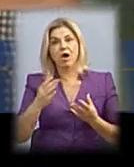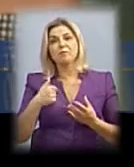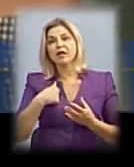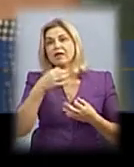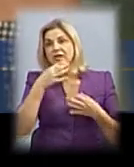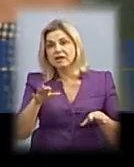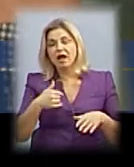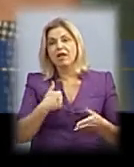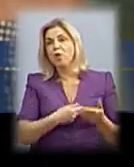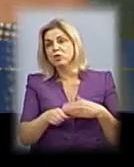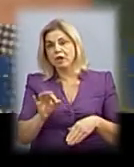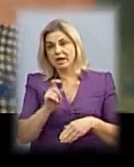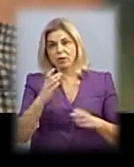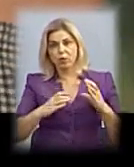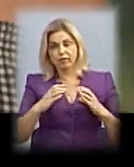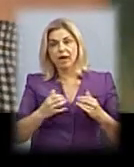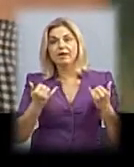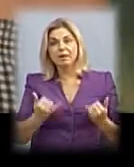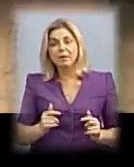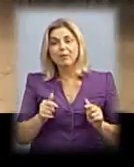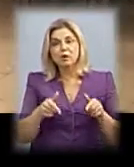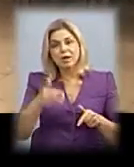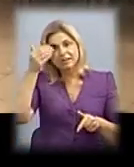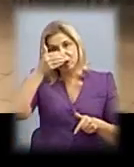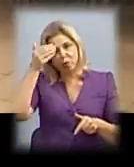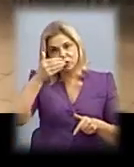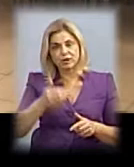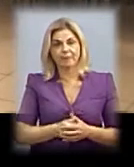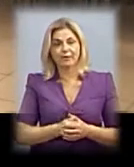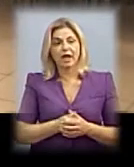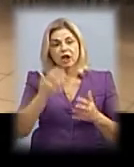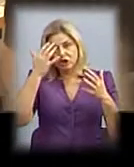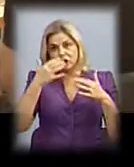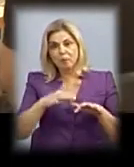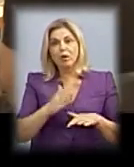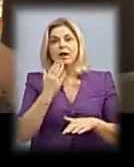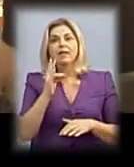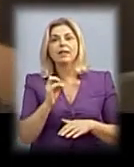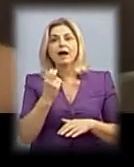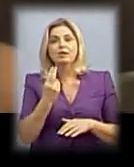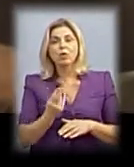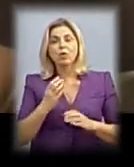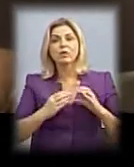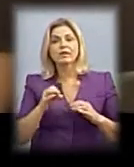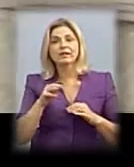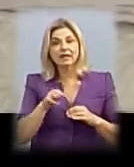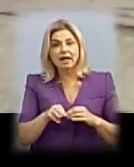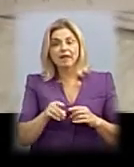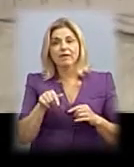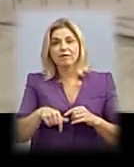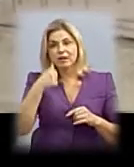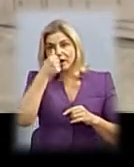з університету. Тепер вступаю на заочне відділення. У Чорноморському національному університеті імені Петра Могили цьогорічний